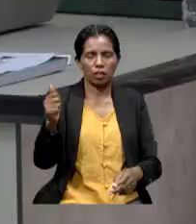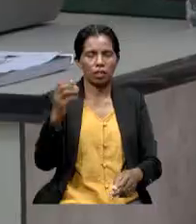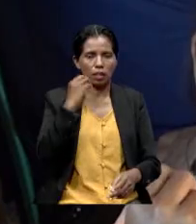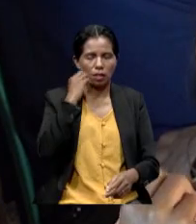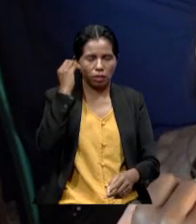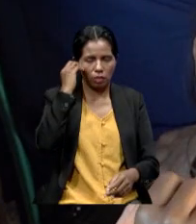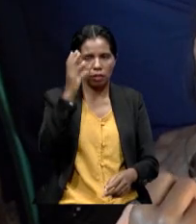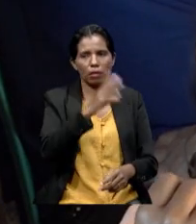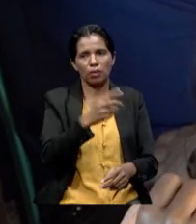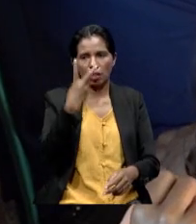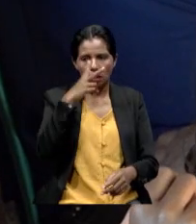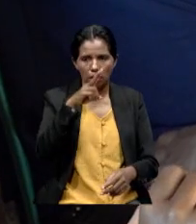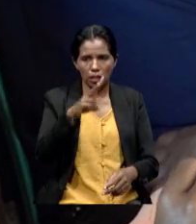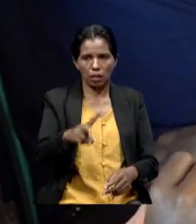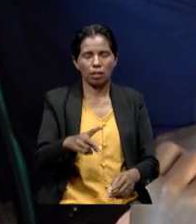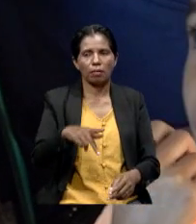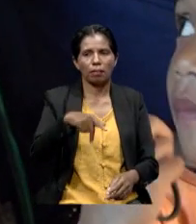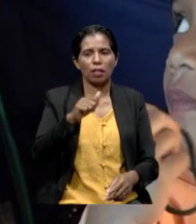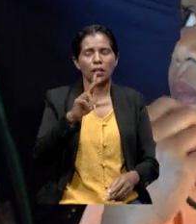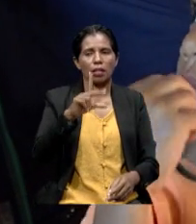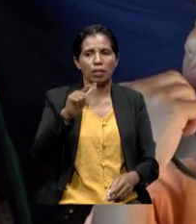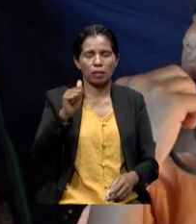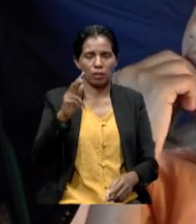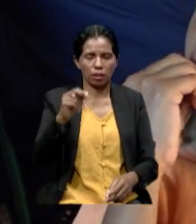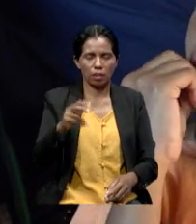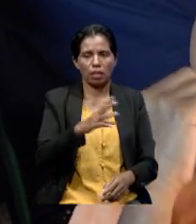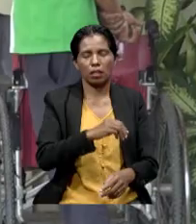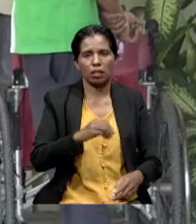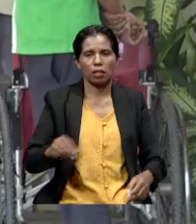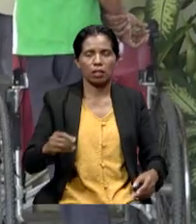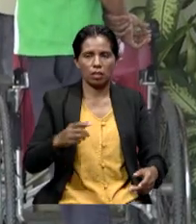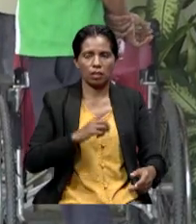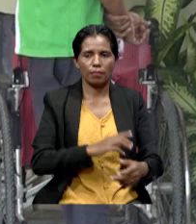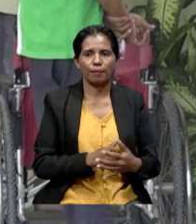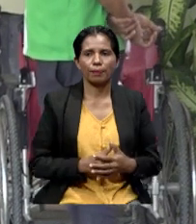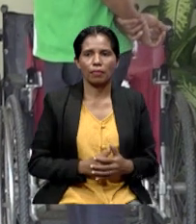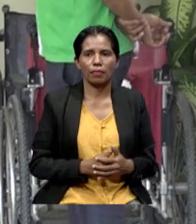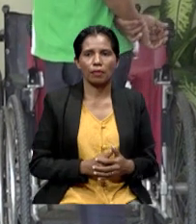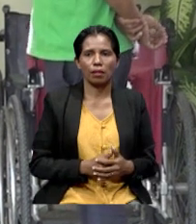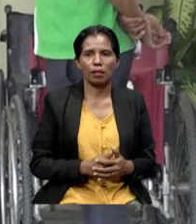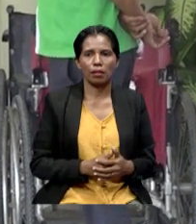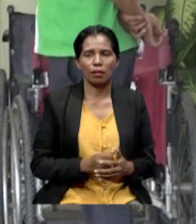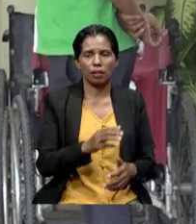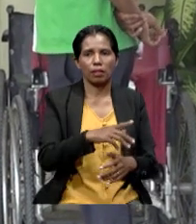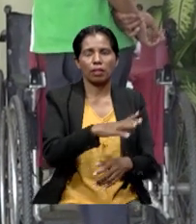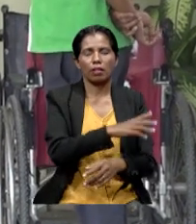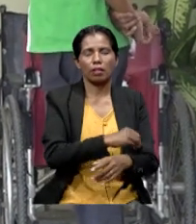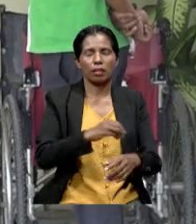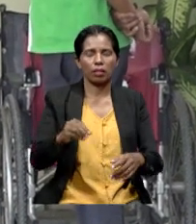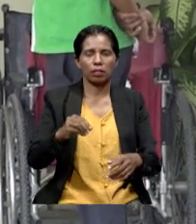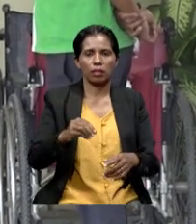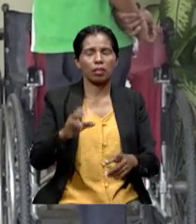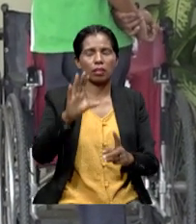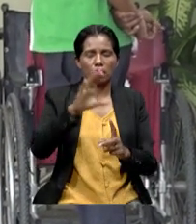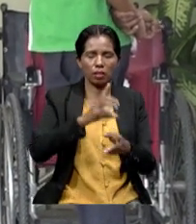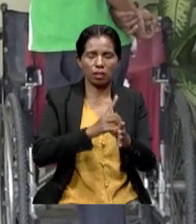fatin hodi hare Paulina nia kondisan. Nune, chefe de departamento Community Based